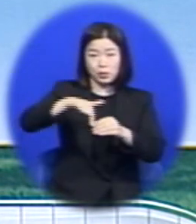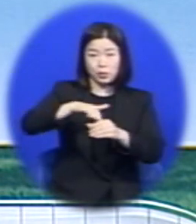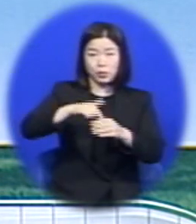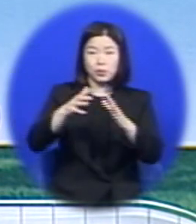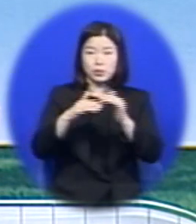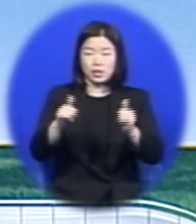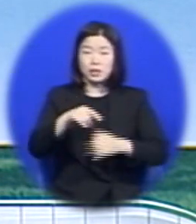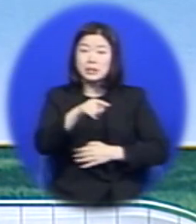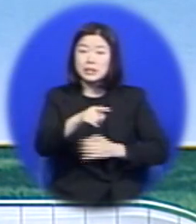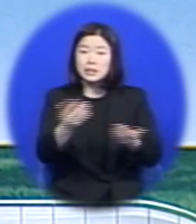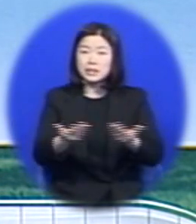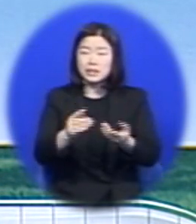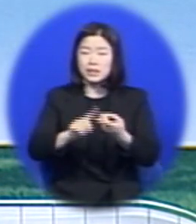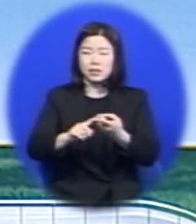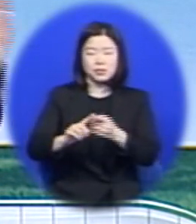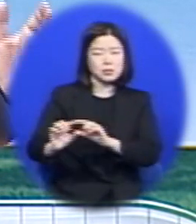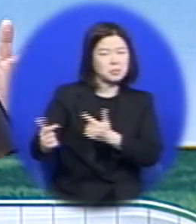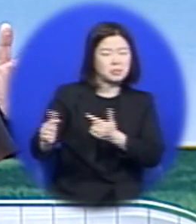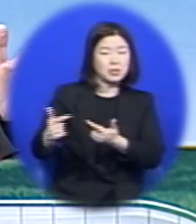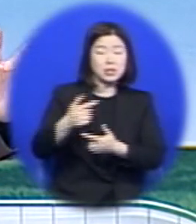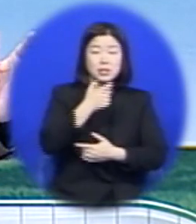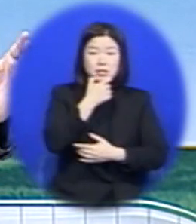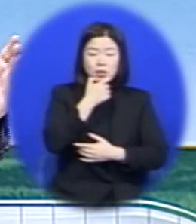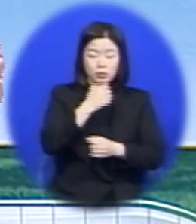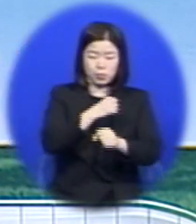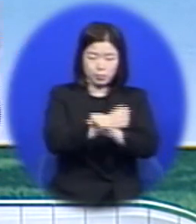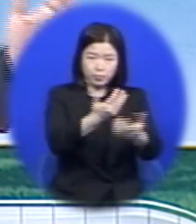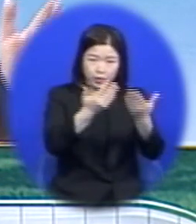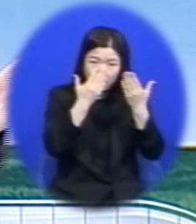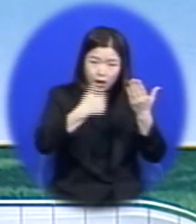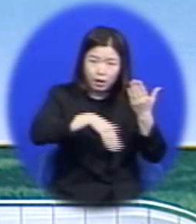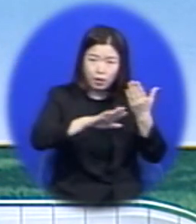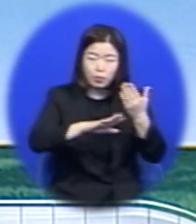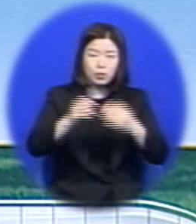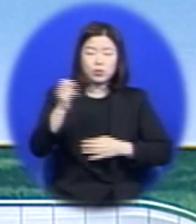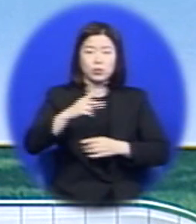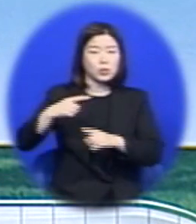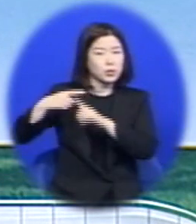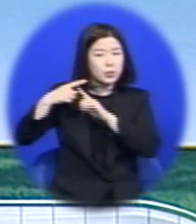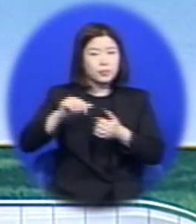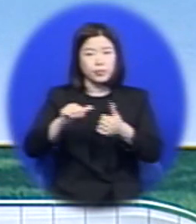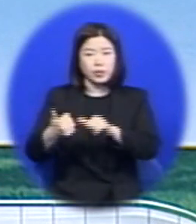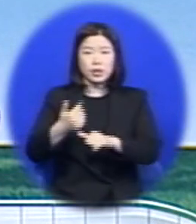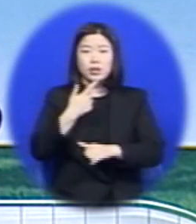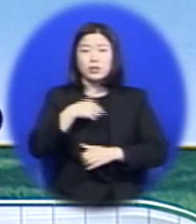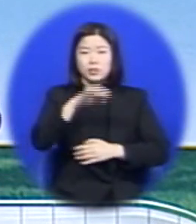그 일에 대해서 거부하고 감옥에 가기도 하고 또 순교하기도 했습니다.